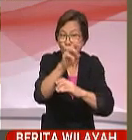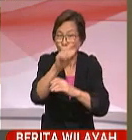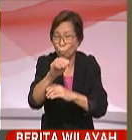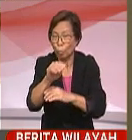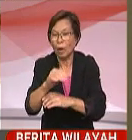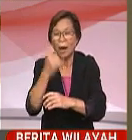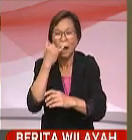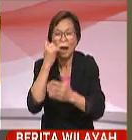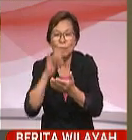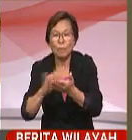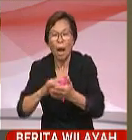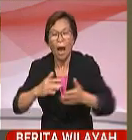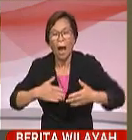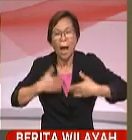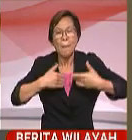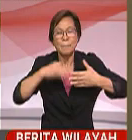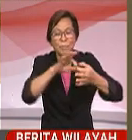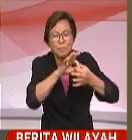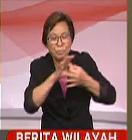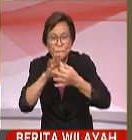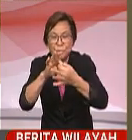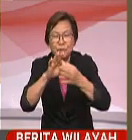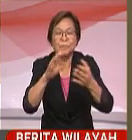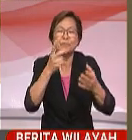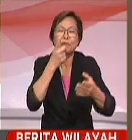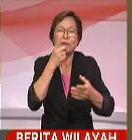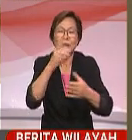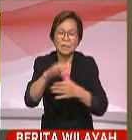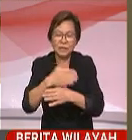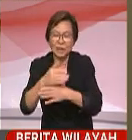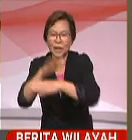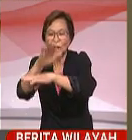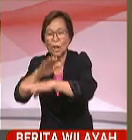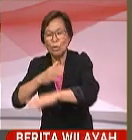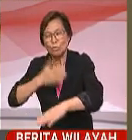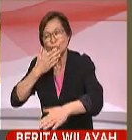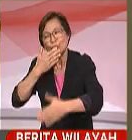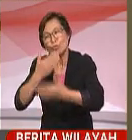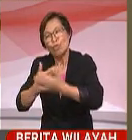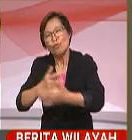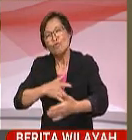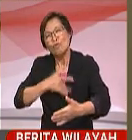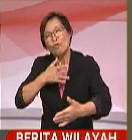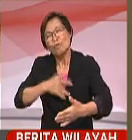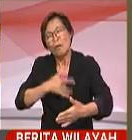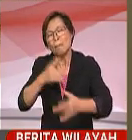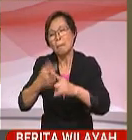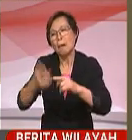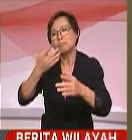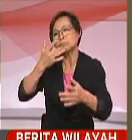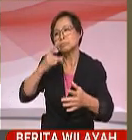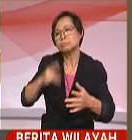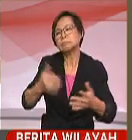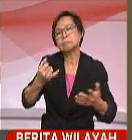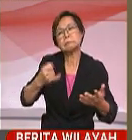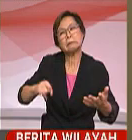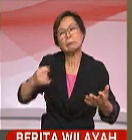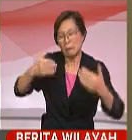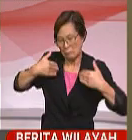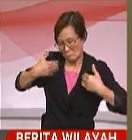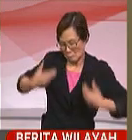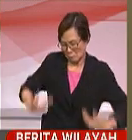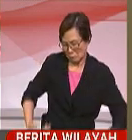happy reunion dinner lah, and sharing of that evening, that the good feeling of that evening. But unfortunately, physically